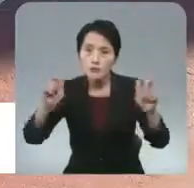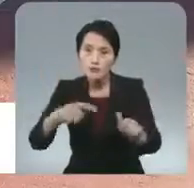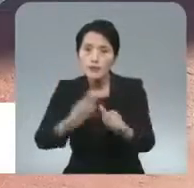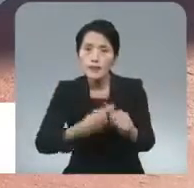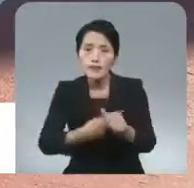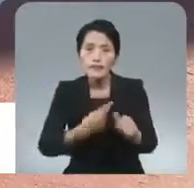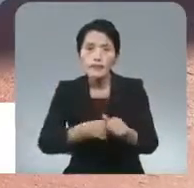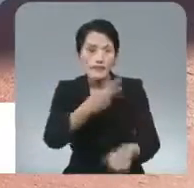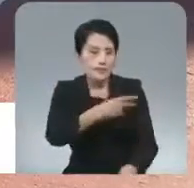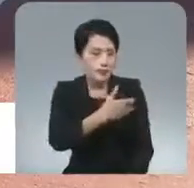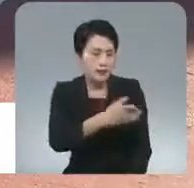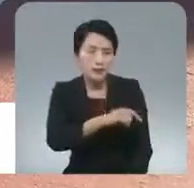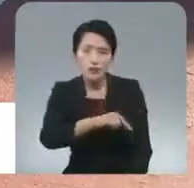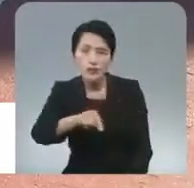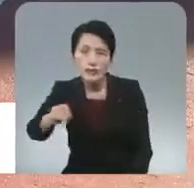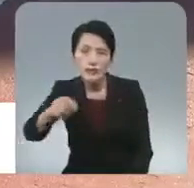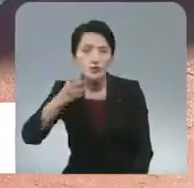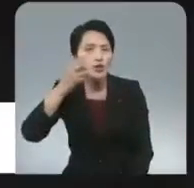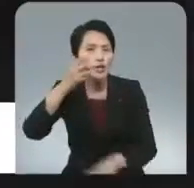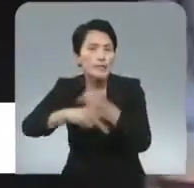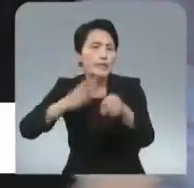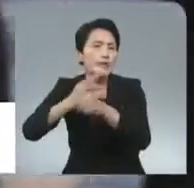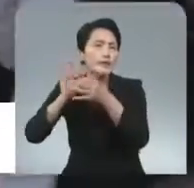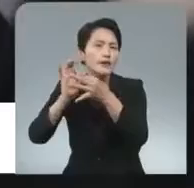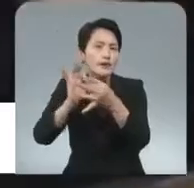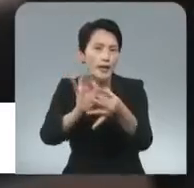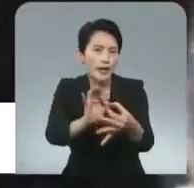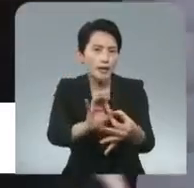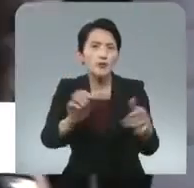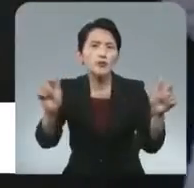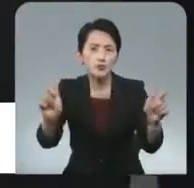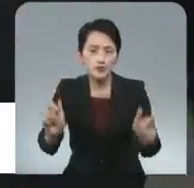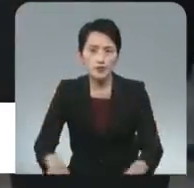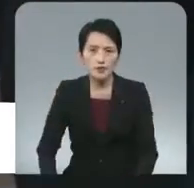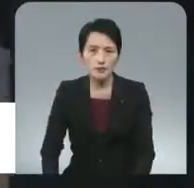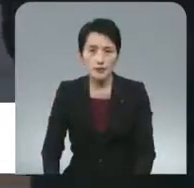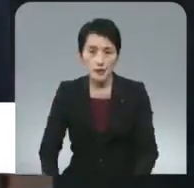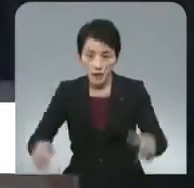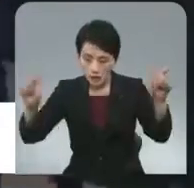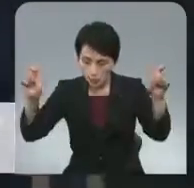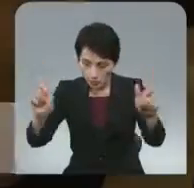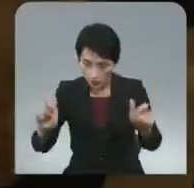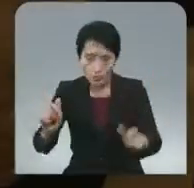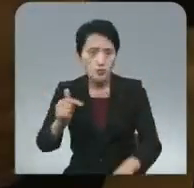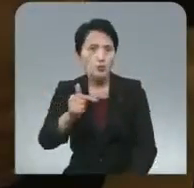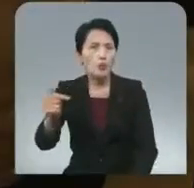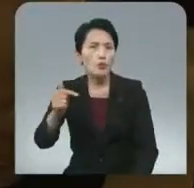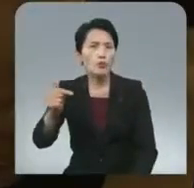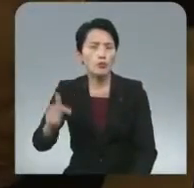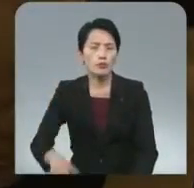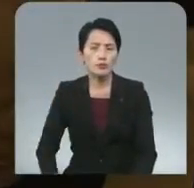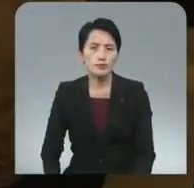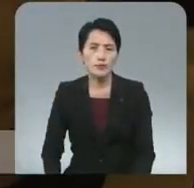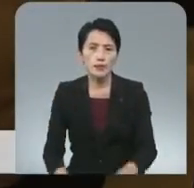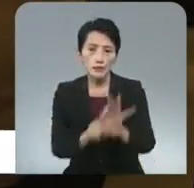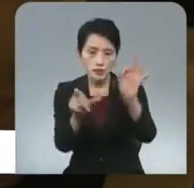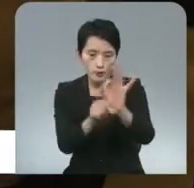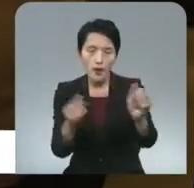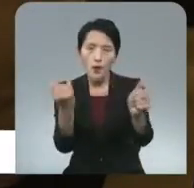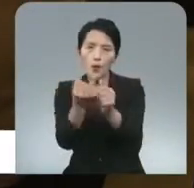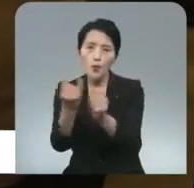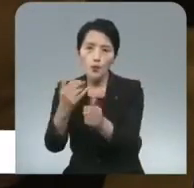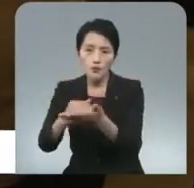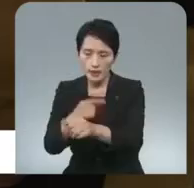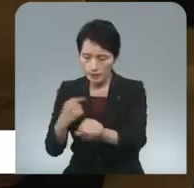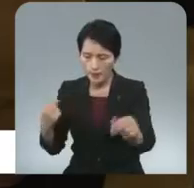韩国人口自然减少7000余人，继2019年11月之后，韩国人口已连续2年出现自